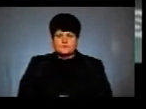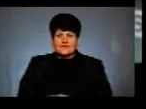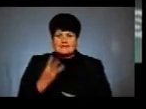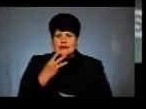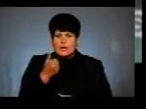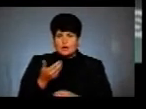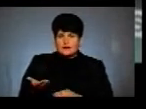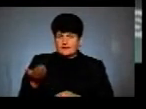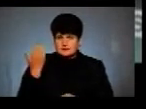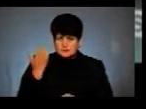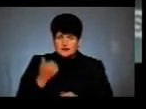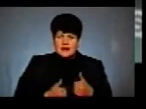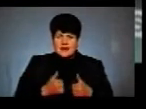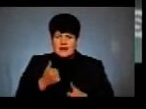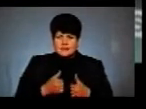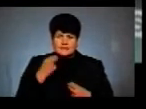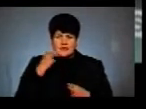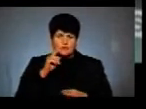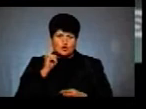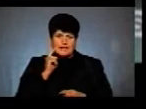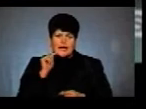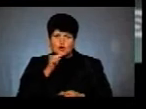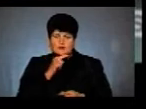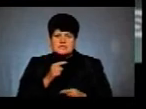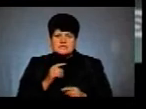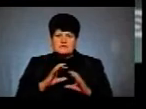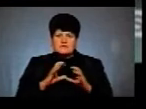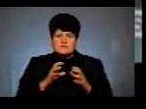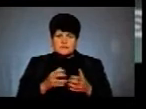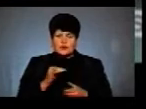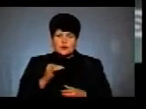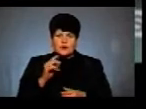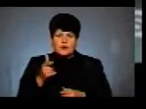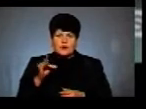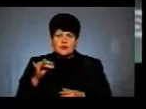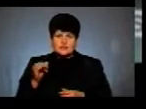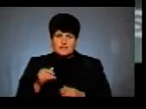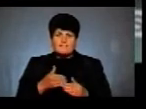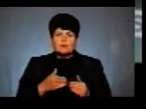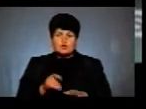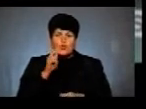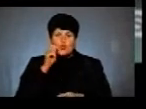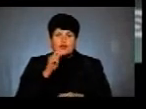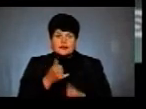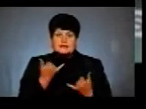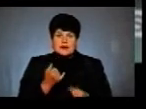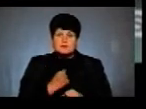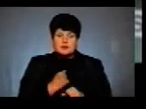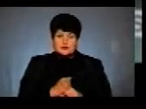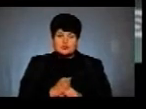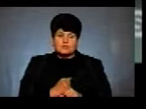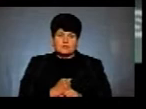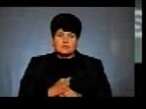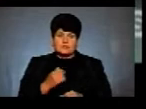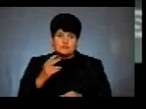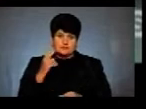Три роки тому назад рейтинг найкращих молодих економістів світу очолював Юрій Горніченко, випускник України, який зараз працює в Berkeley,